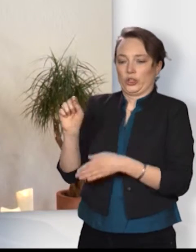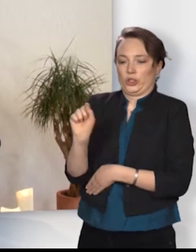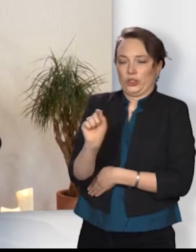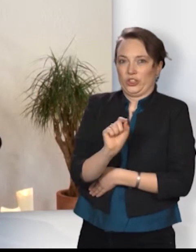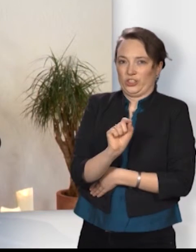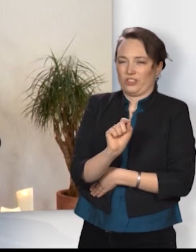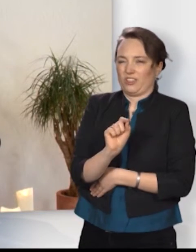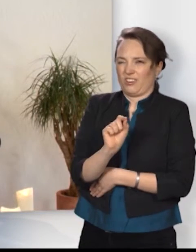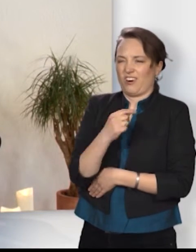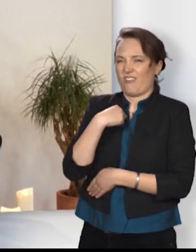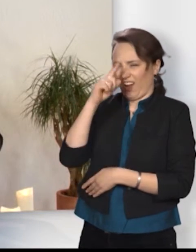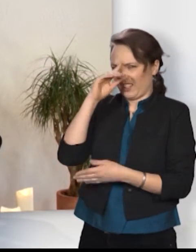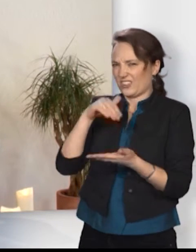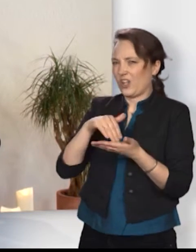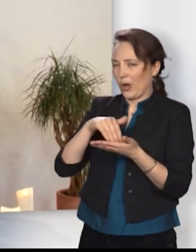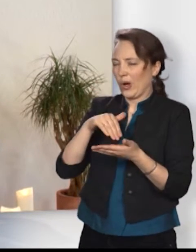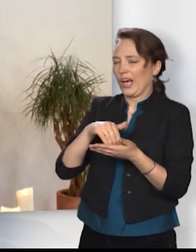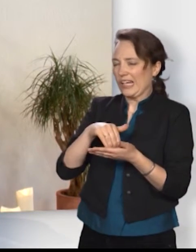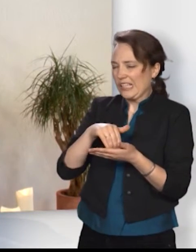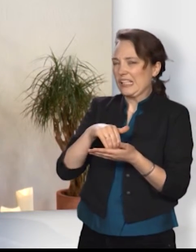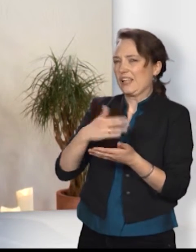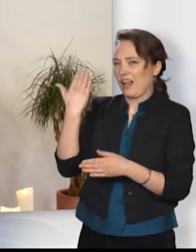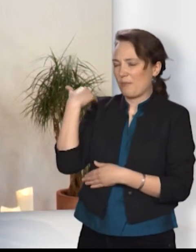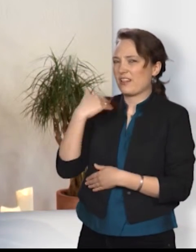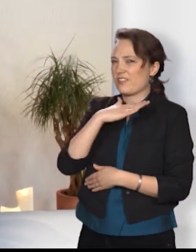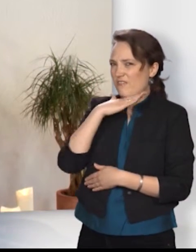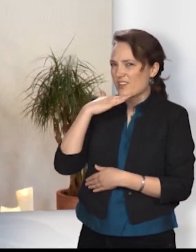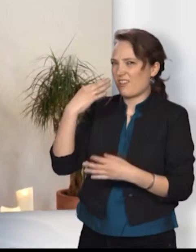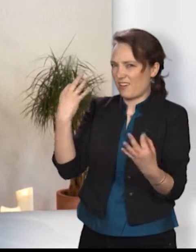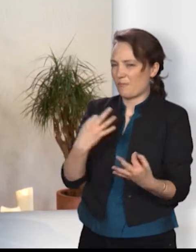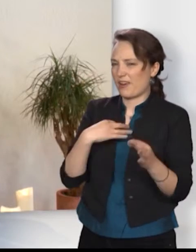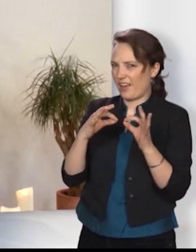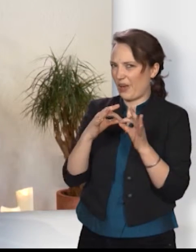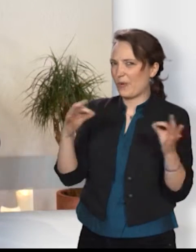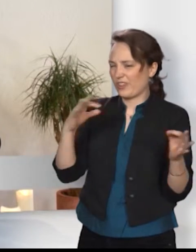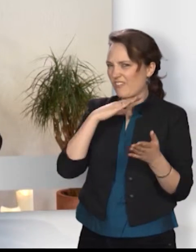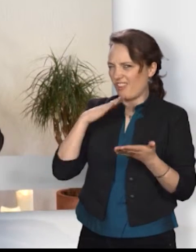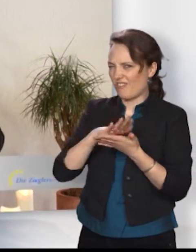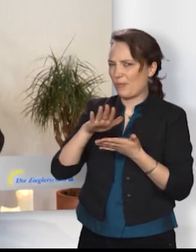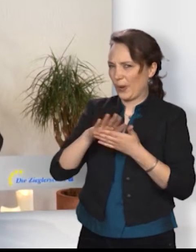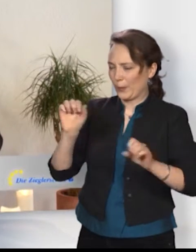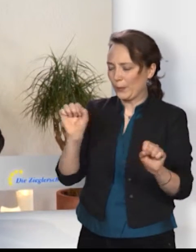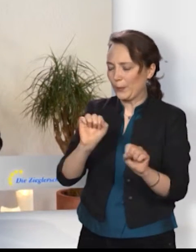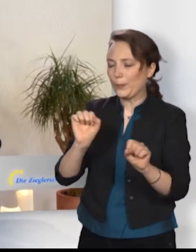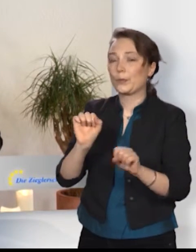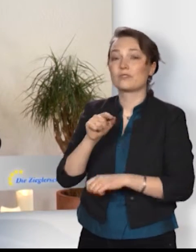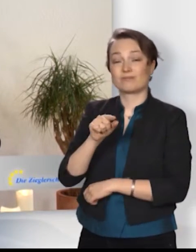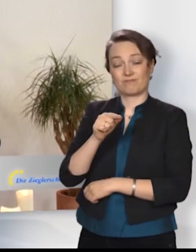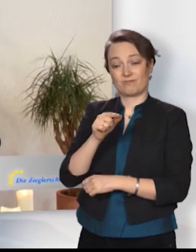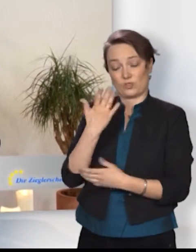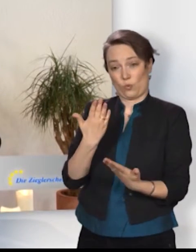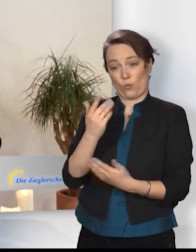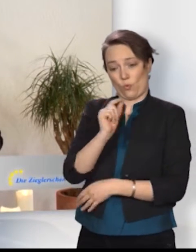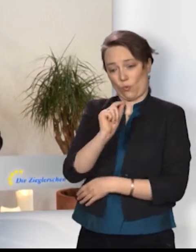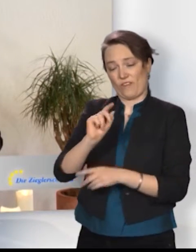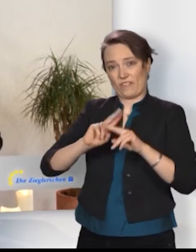erinnere, hatte ich einen sehr hohen Bedarf bzw. Verbrauch an solchen Tintenkiller. So einen Killer sollte es auch für